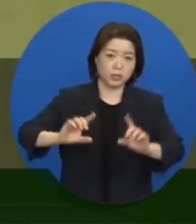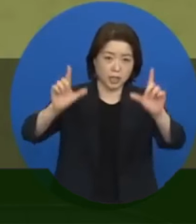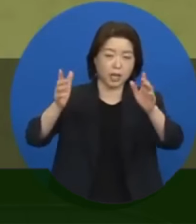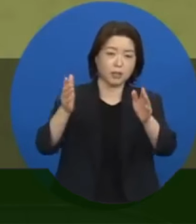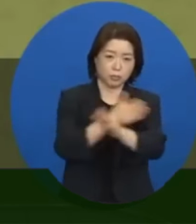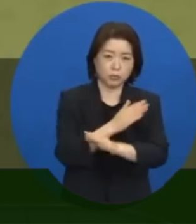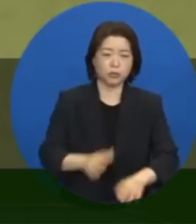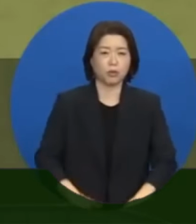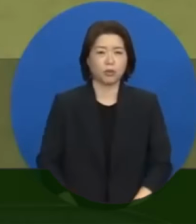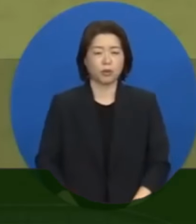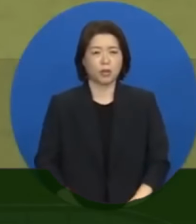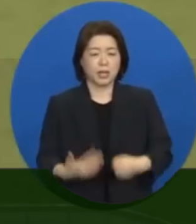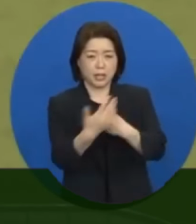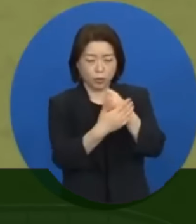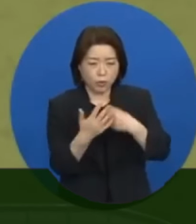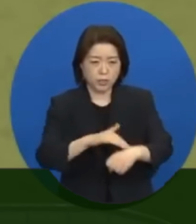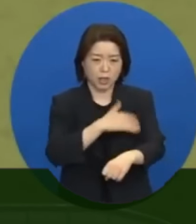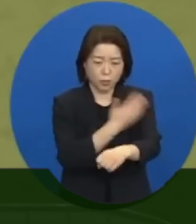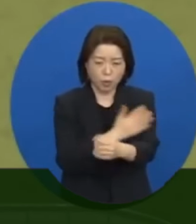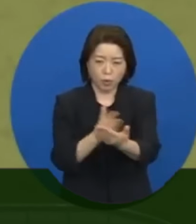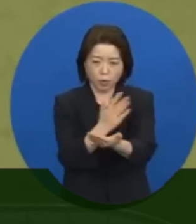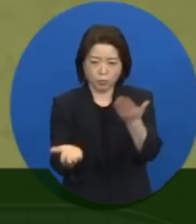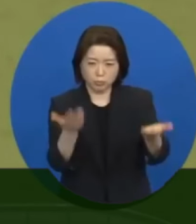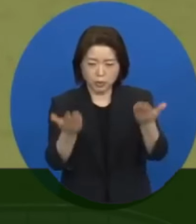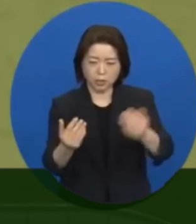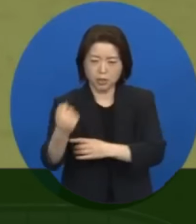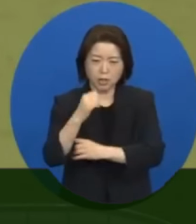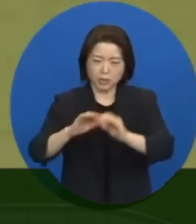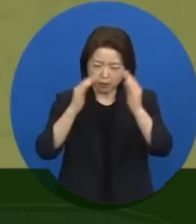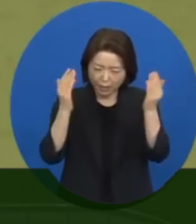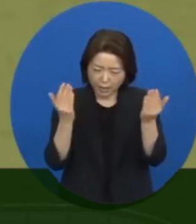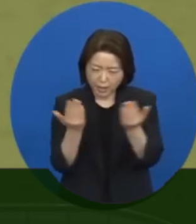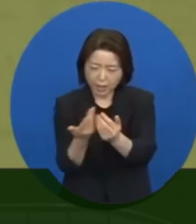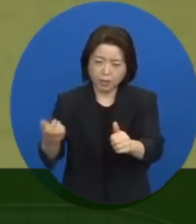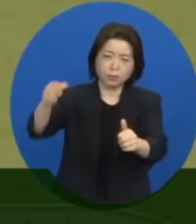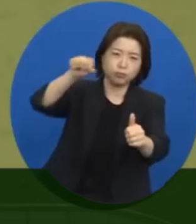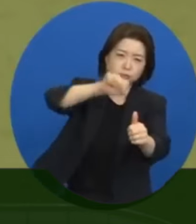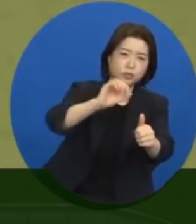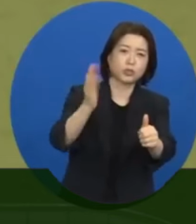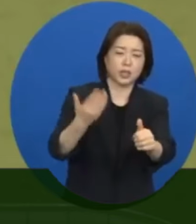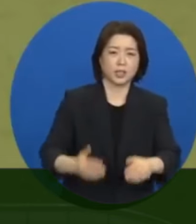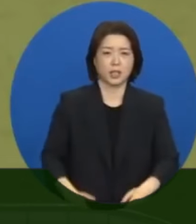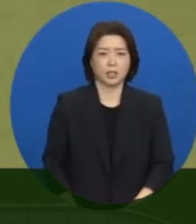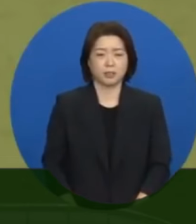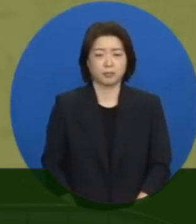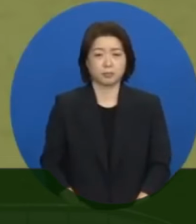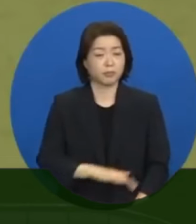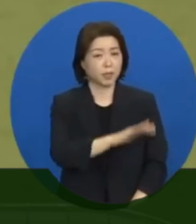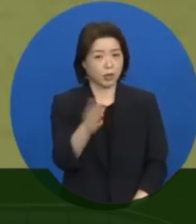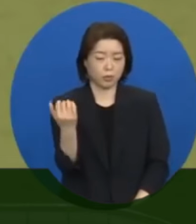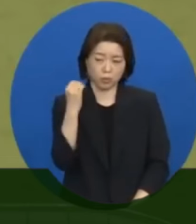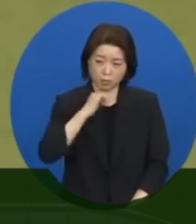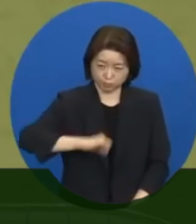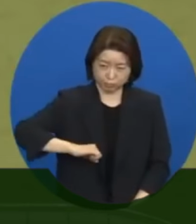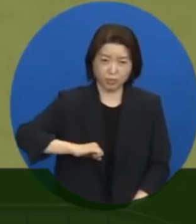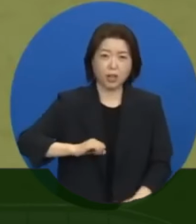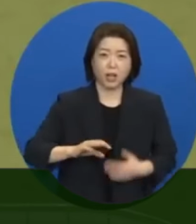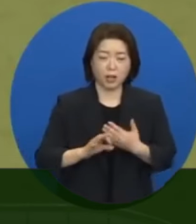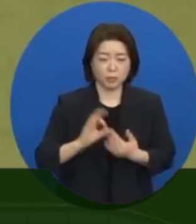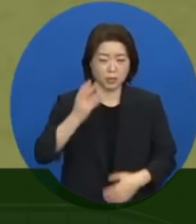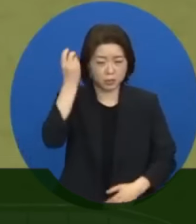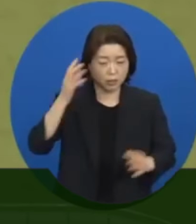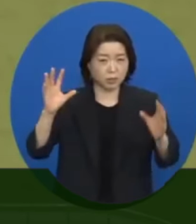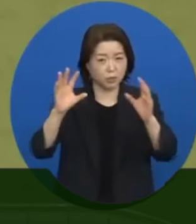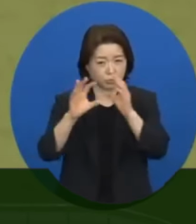권능 분별력이 모든 능력이 부어지는 것인데 우리가 불순종하고 성령을 소멸하거나 성령이